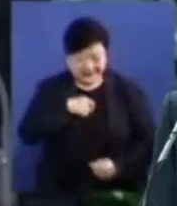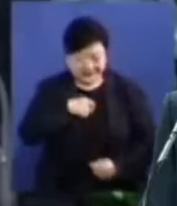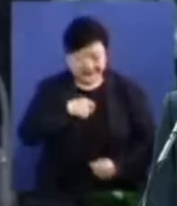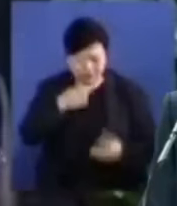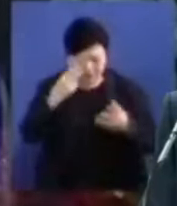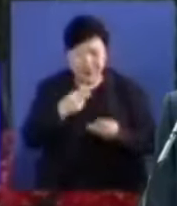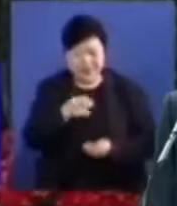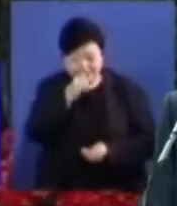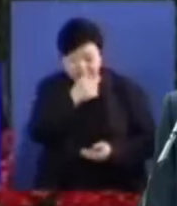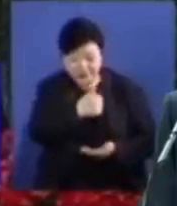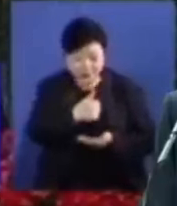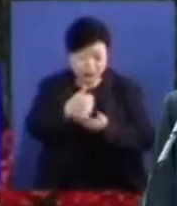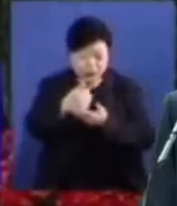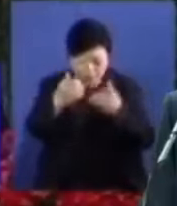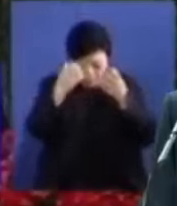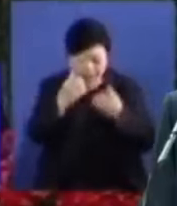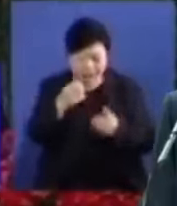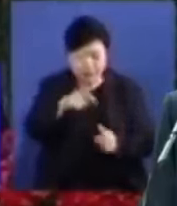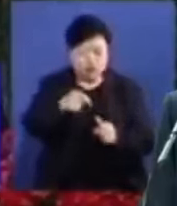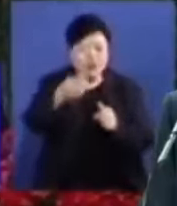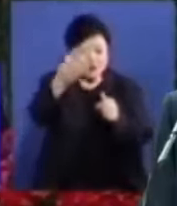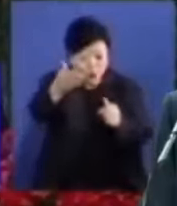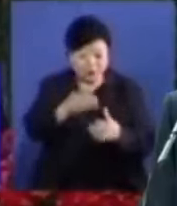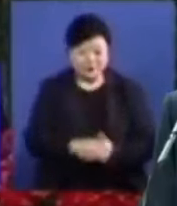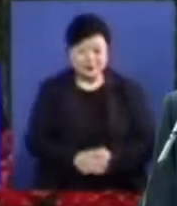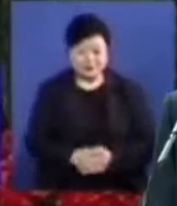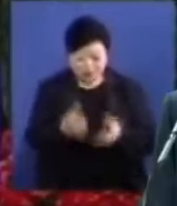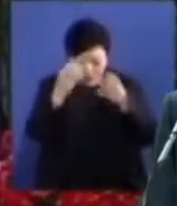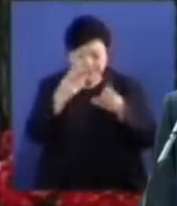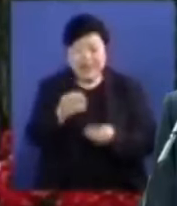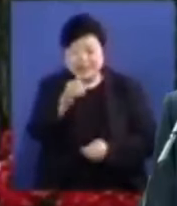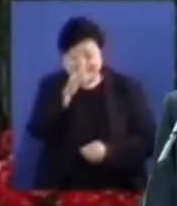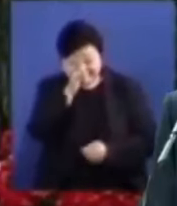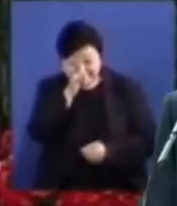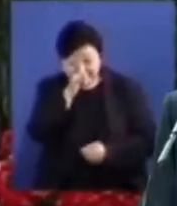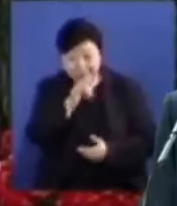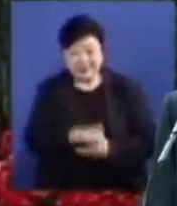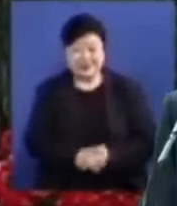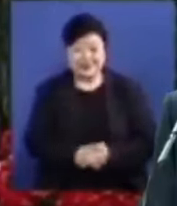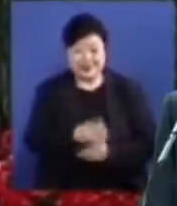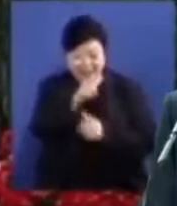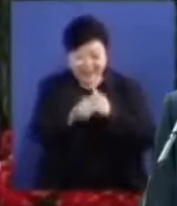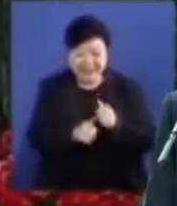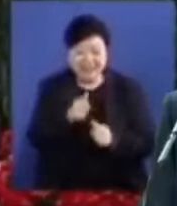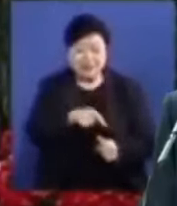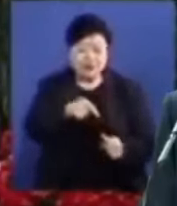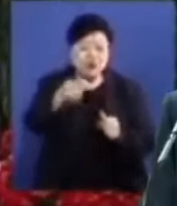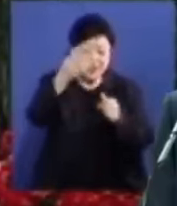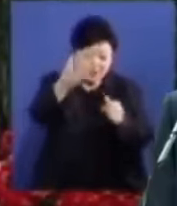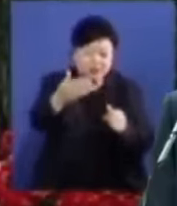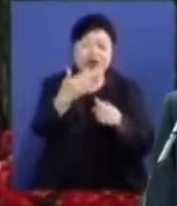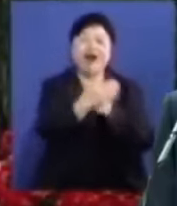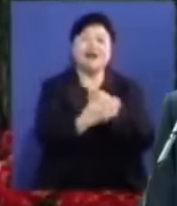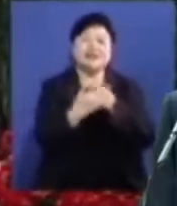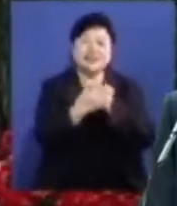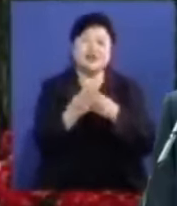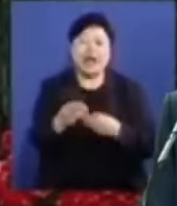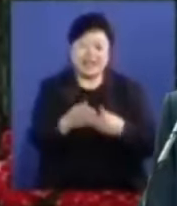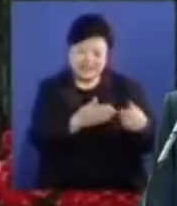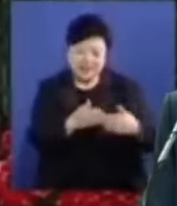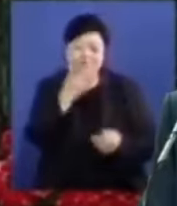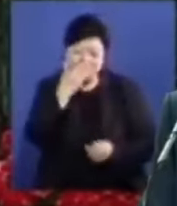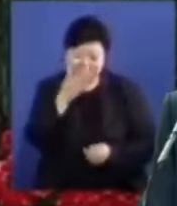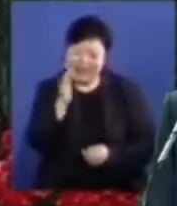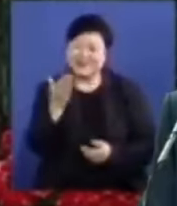많으나 야훼께서 그 모든 고난에서 건지신다. 고난이 많아야 하나님이 건지시는 은혜도 많이 체험할 수가